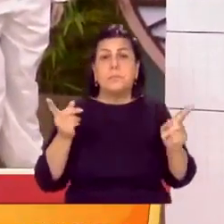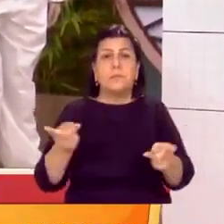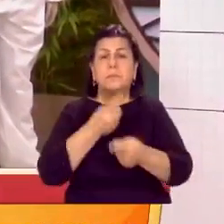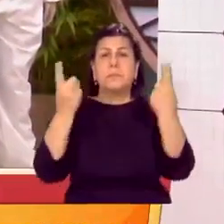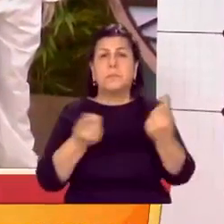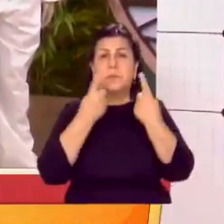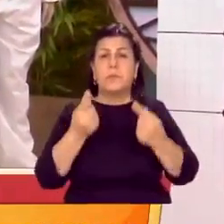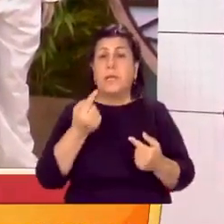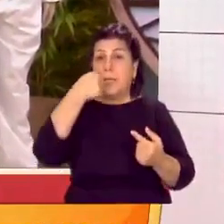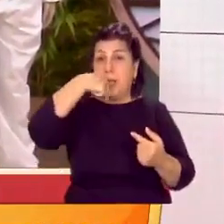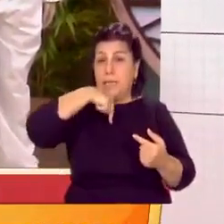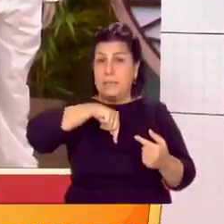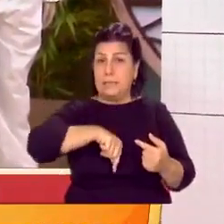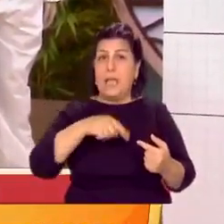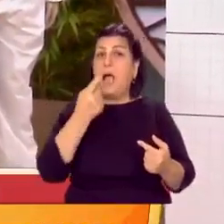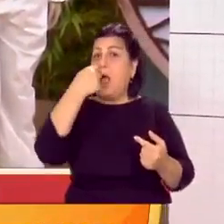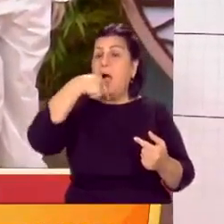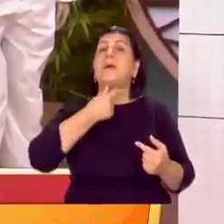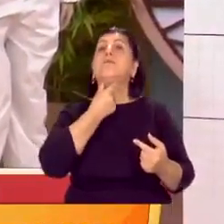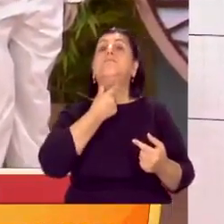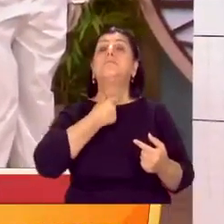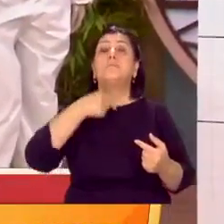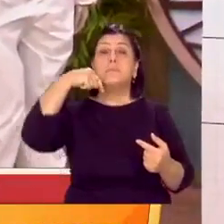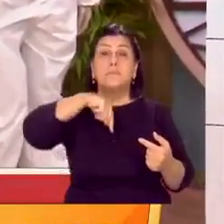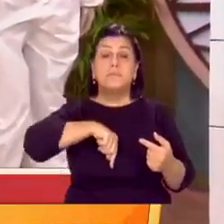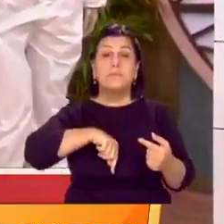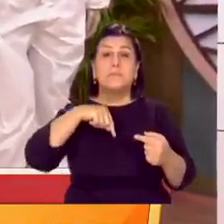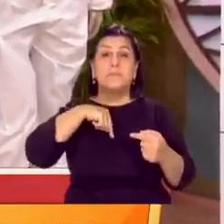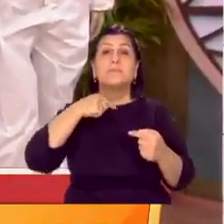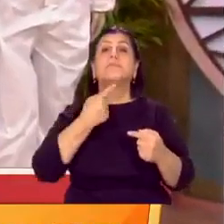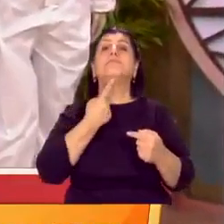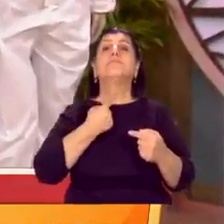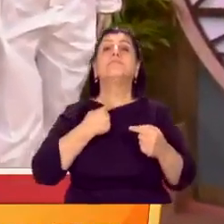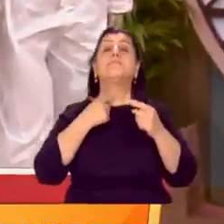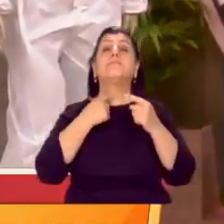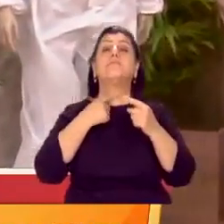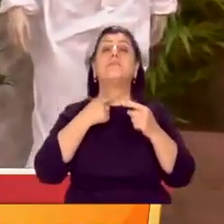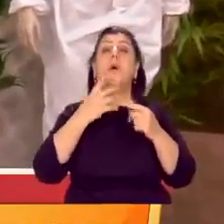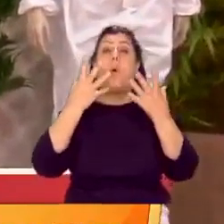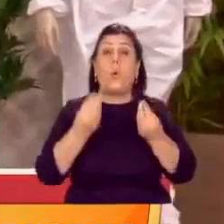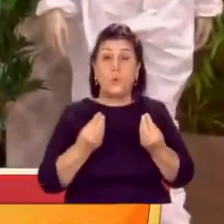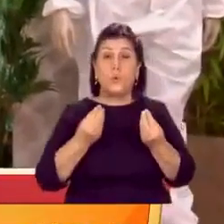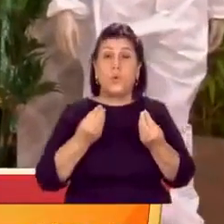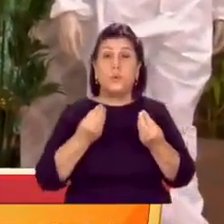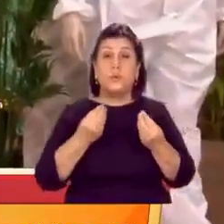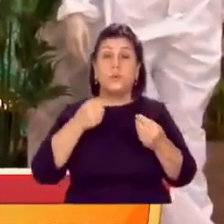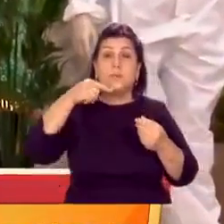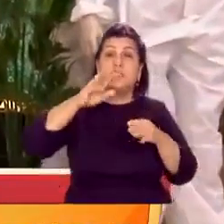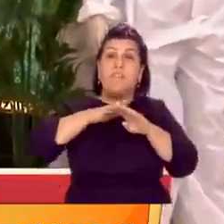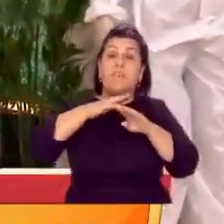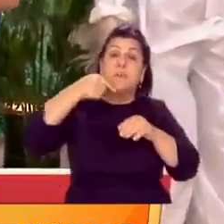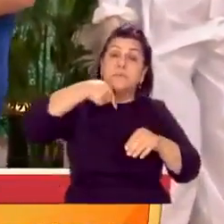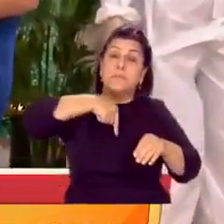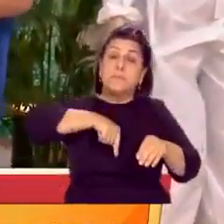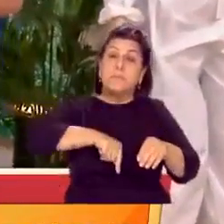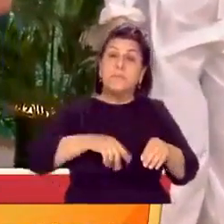içeri girdiğiniz bölgesinde nazofarenkse yerleştiği orada çoğu aldıktan sonra akciğere doğru indi akciğere doğru geldikten sonra orada